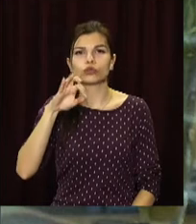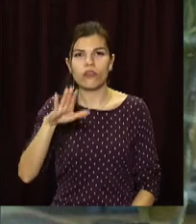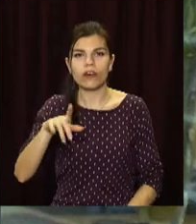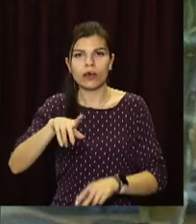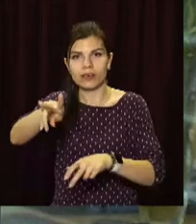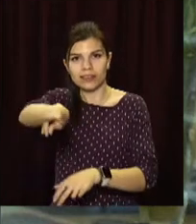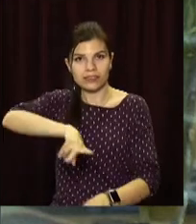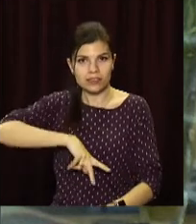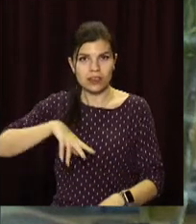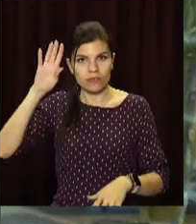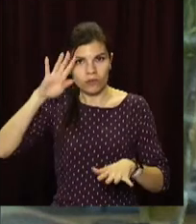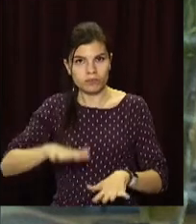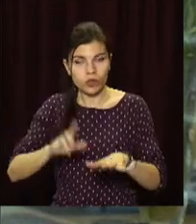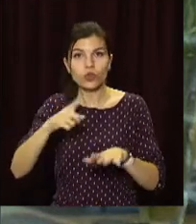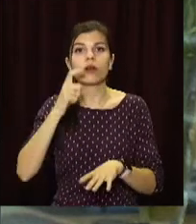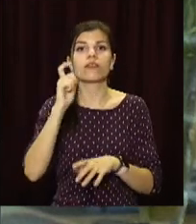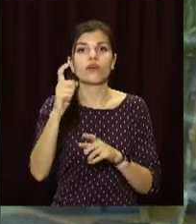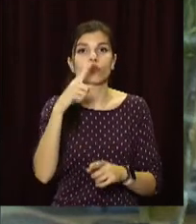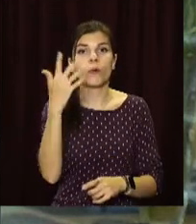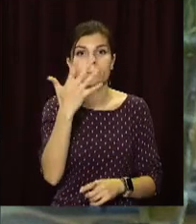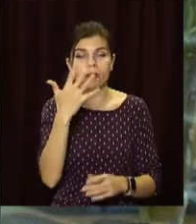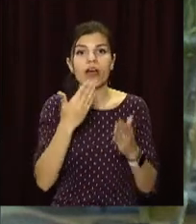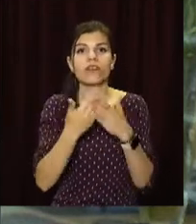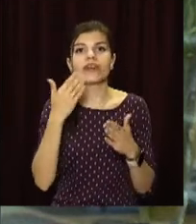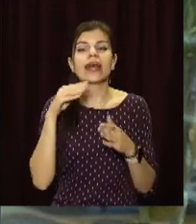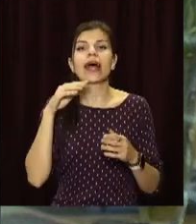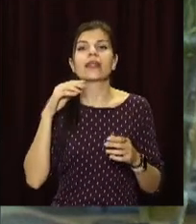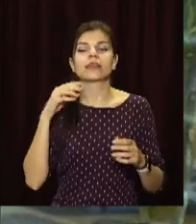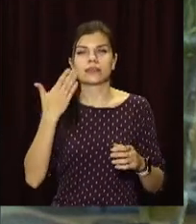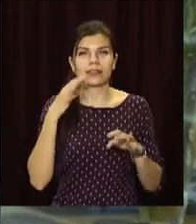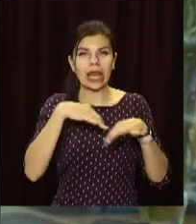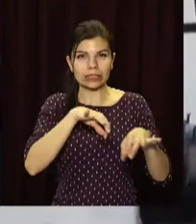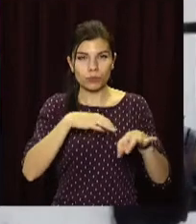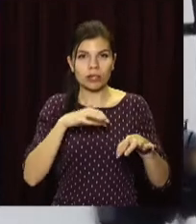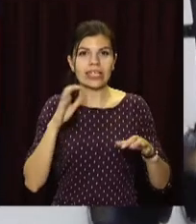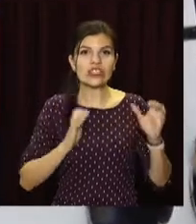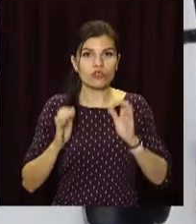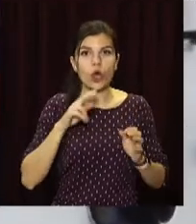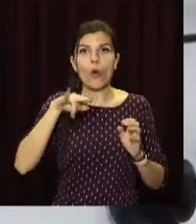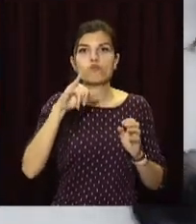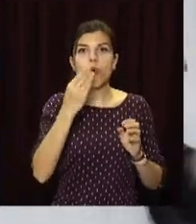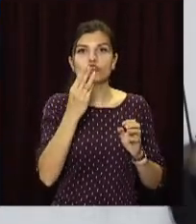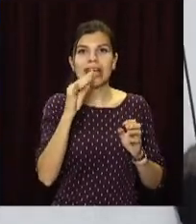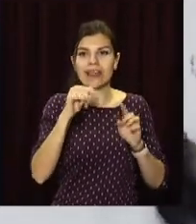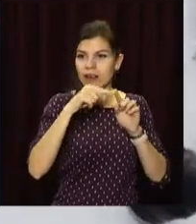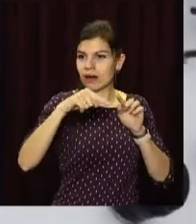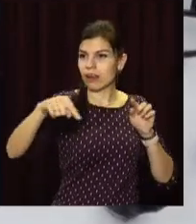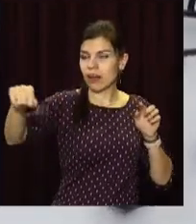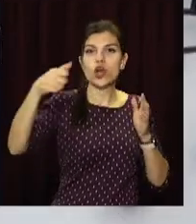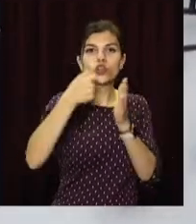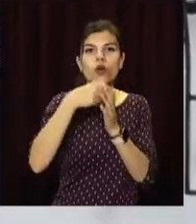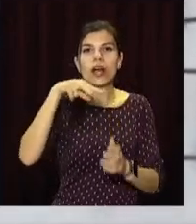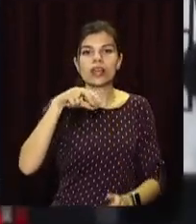рейки. Також трамвай номер 5 рухається від Транспортного університету через проспект Пушкіна та на вулицю Ливаневського